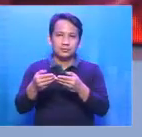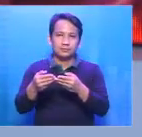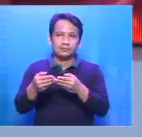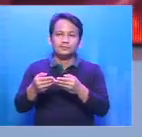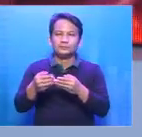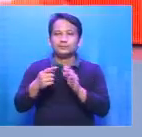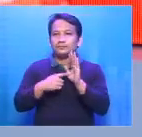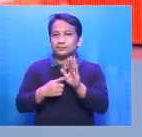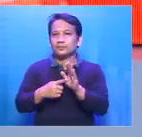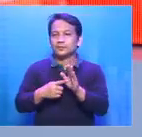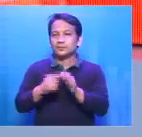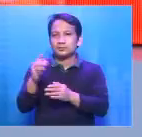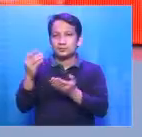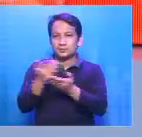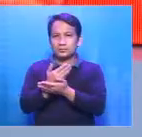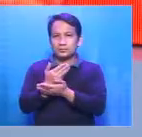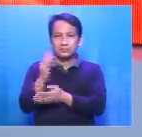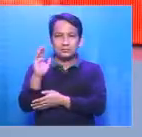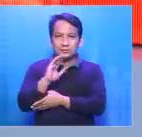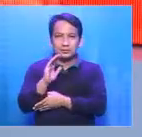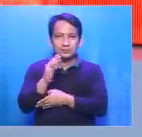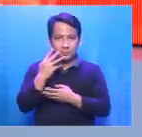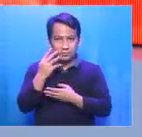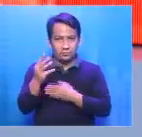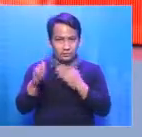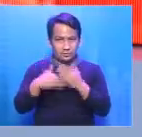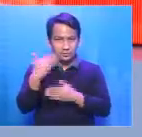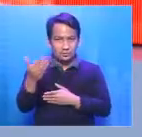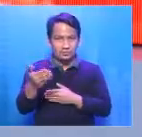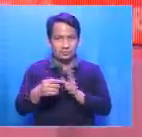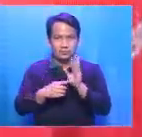ang Pasko at bagong taon. Panoorin po natin ito.